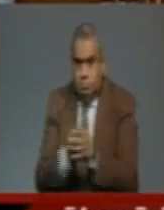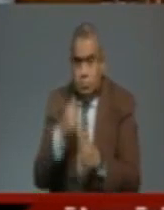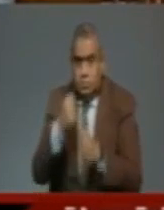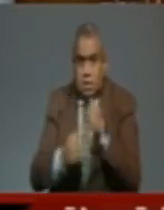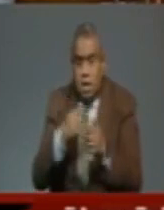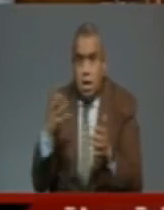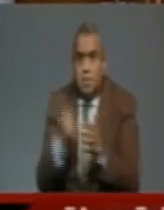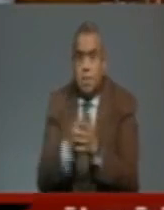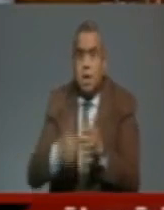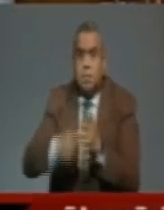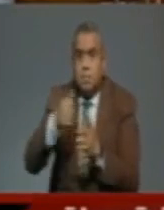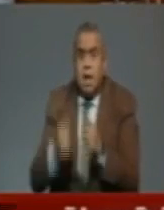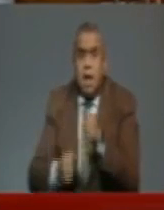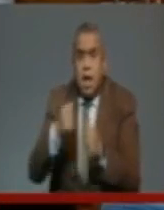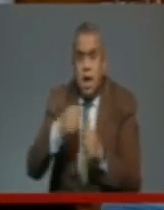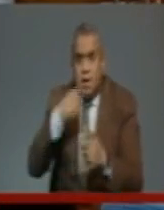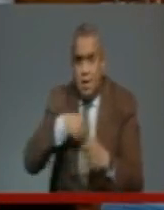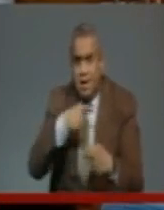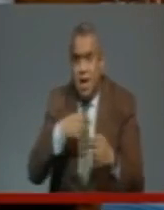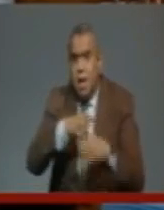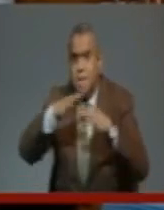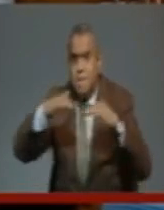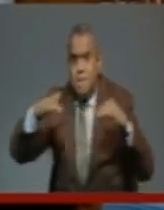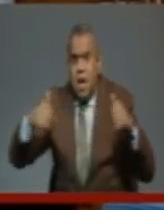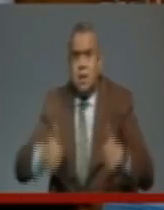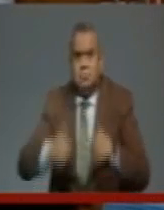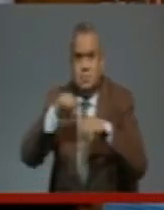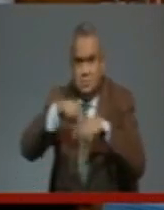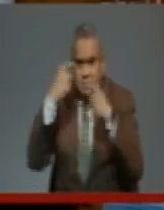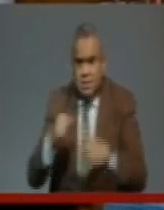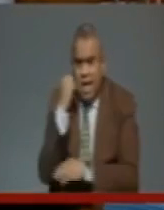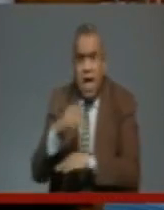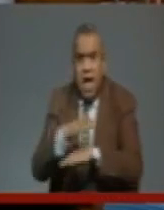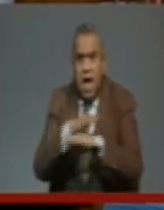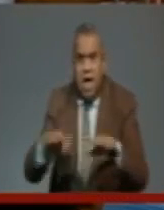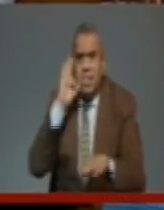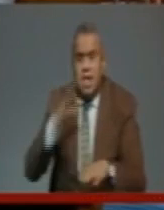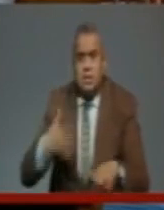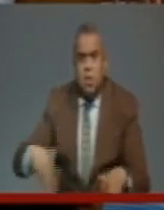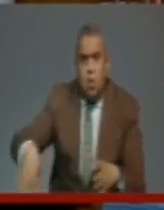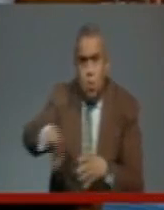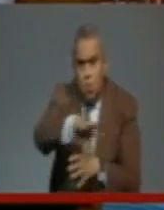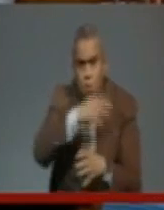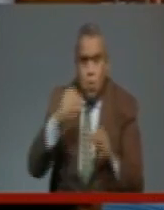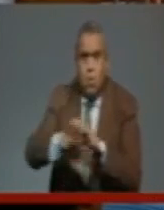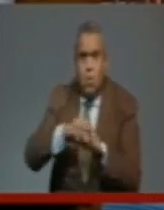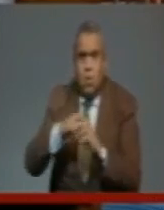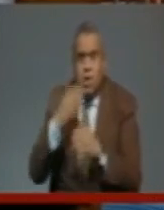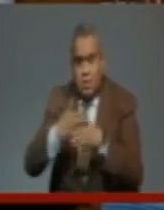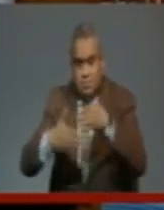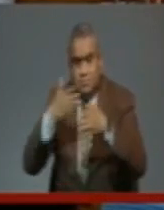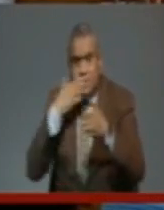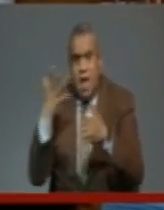بالمناسبة اللي يخش المينا يلاقي كل الشوارع بتاعتها عبارة عن جراج مفتوح. كان لازم نلم الكلام ده كله ونعمل جراج متعدد الطوابق من